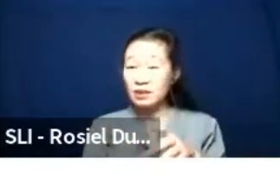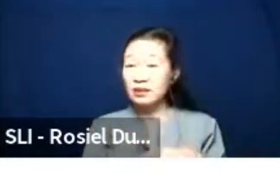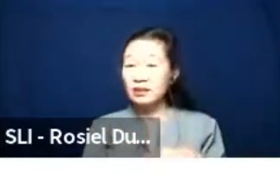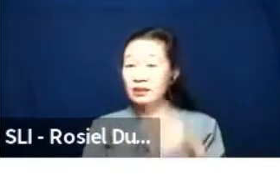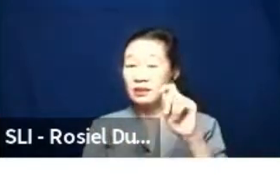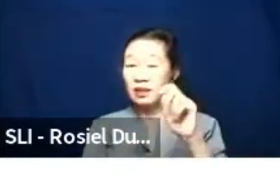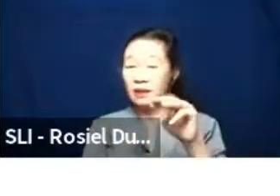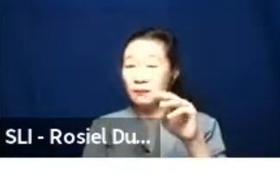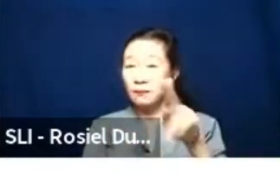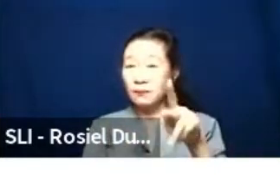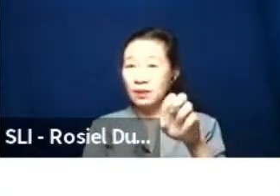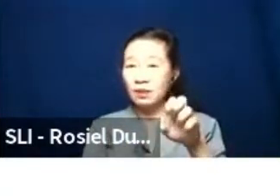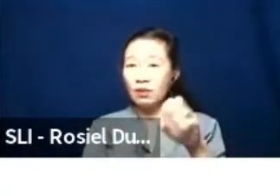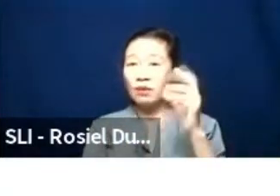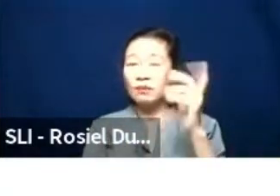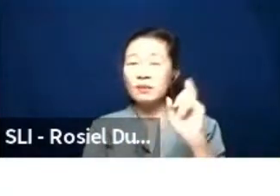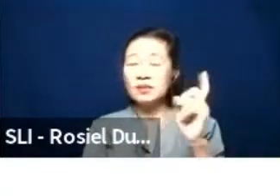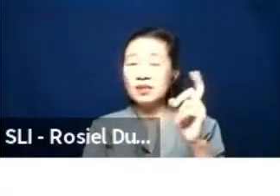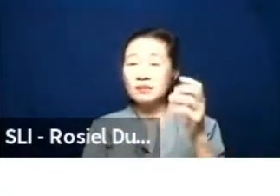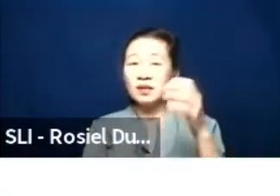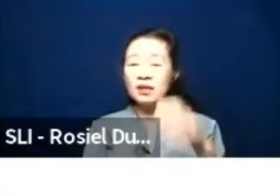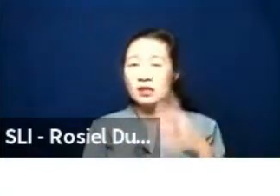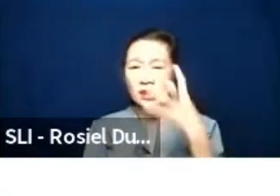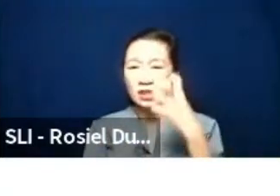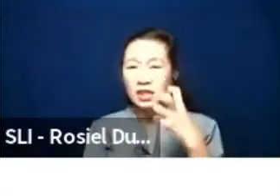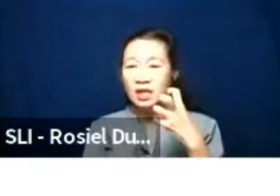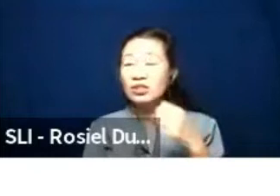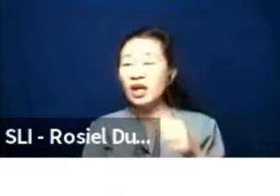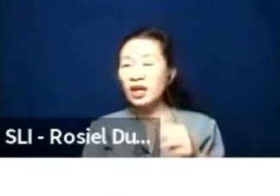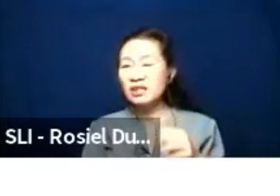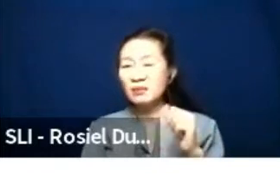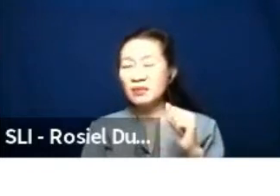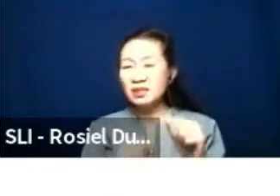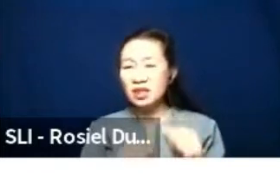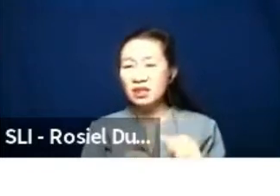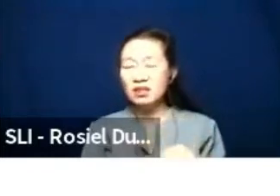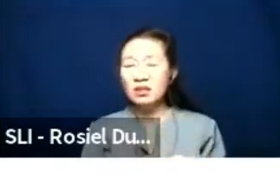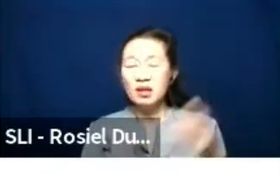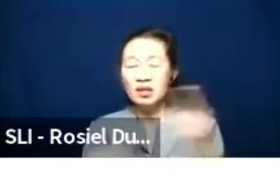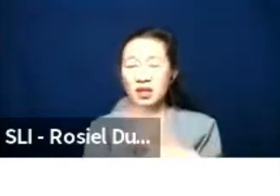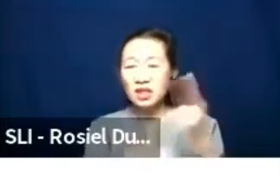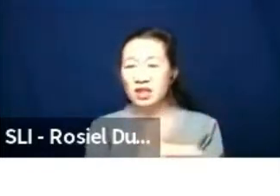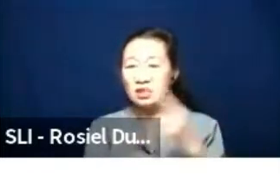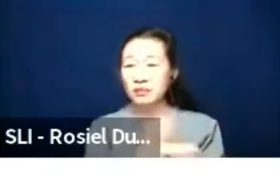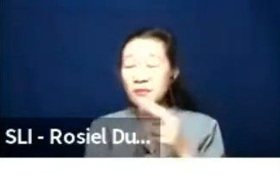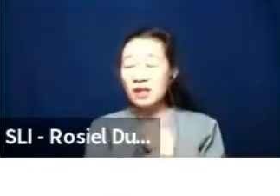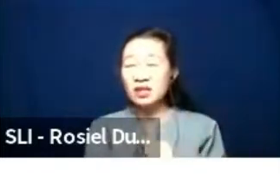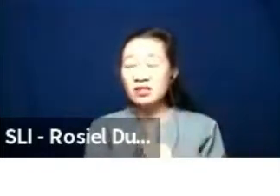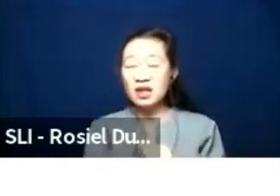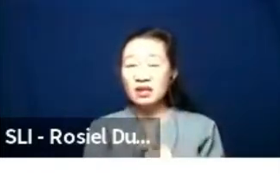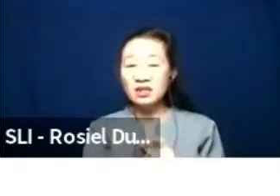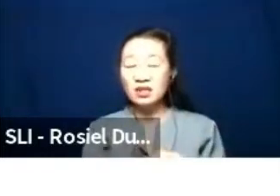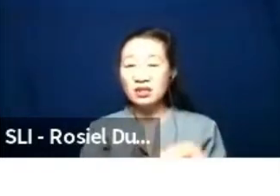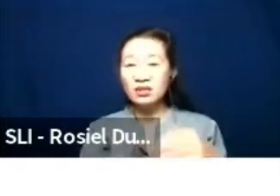Or mabilis ba siyang magalit? Kaya niya bang i-regulate pagka nakakaramdam na siya ng konting